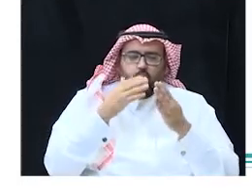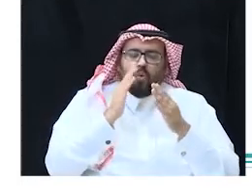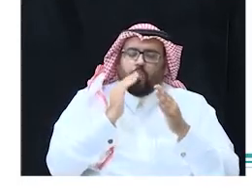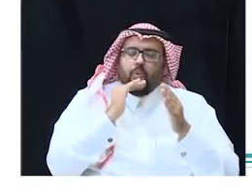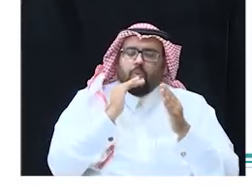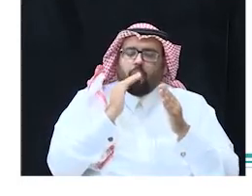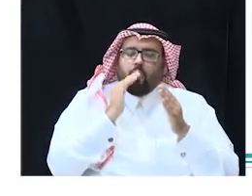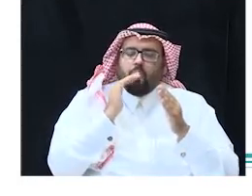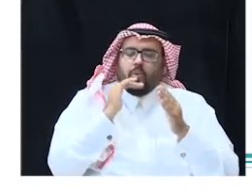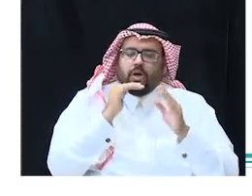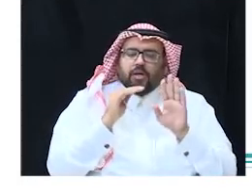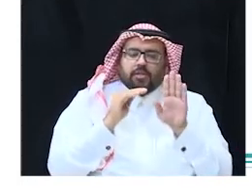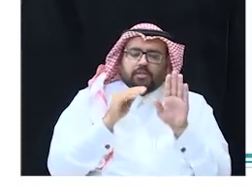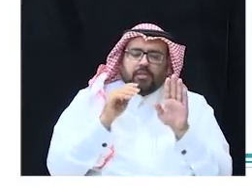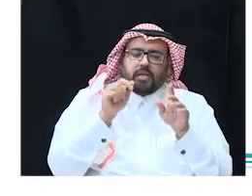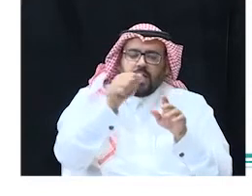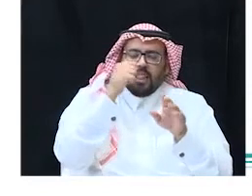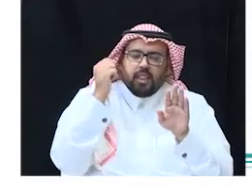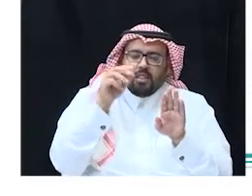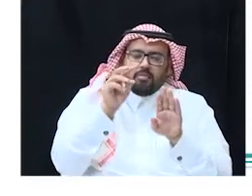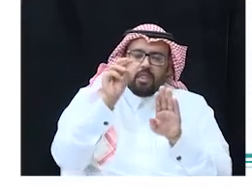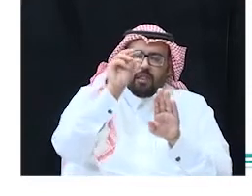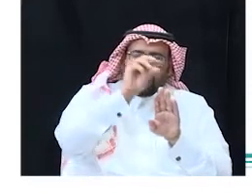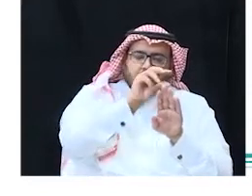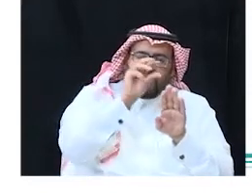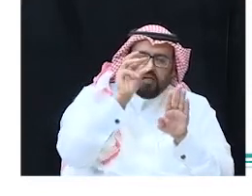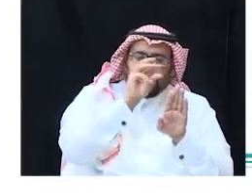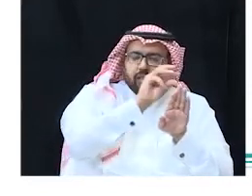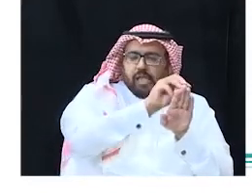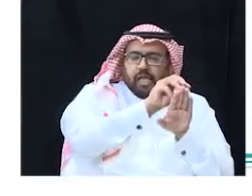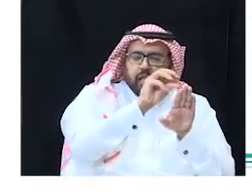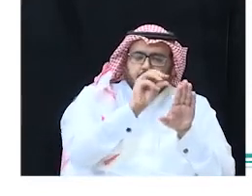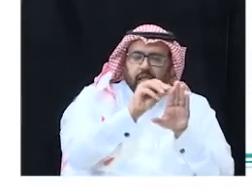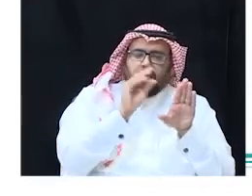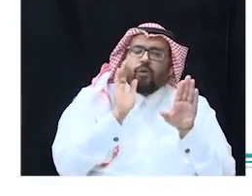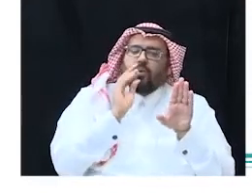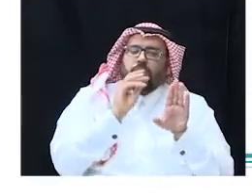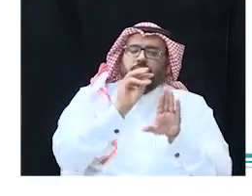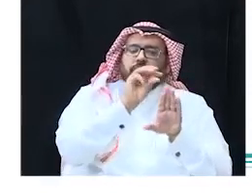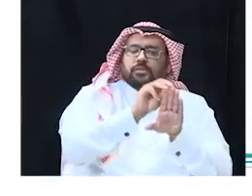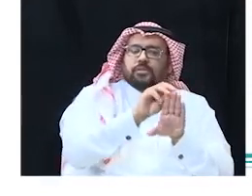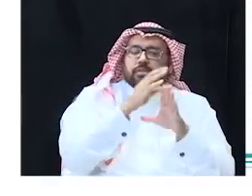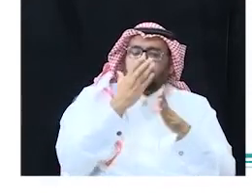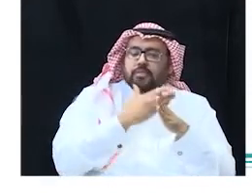في عندنا بعض الأوراق الموجودة على سطح الثلاجة تم تثبيتها بهذه الطريقة.